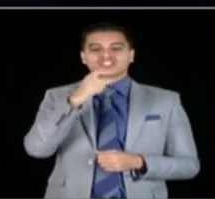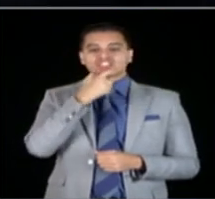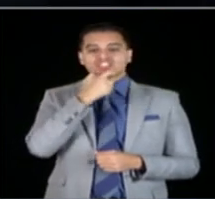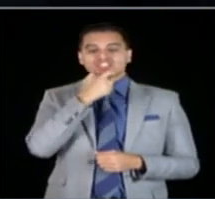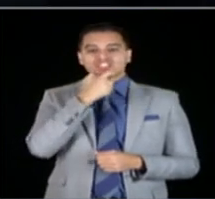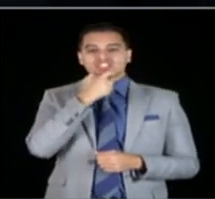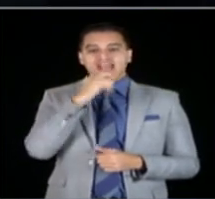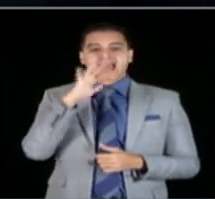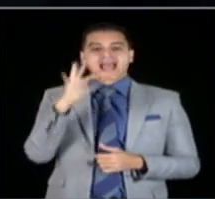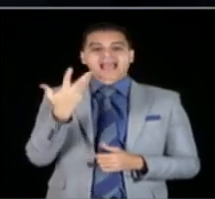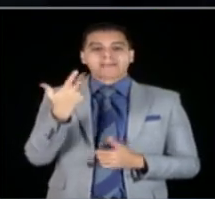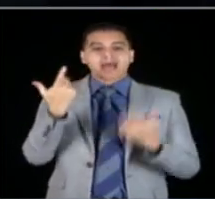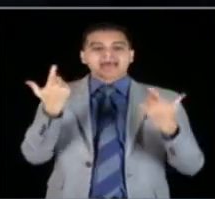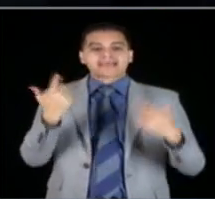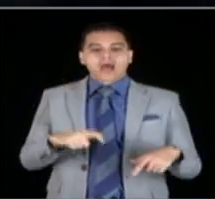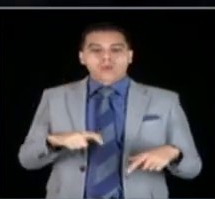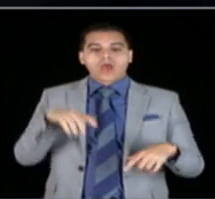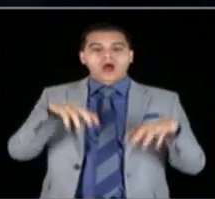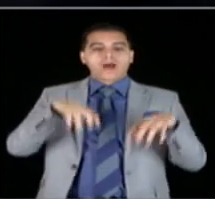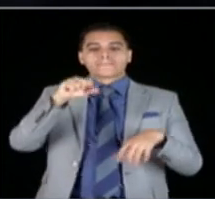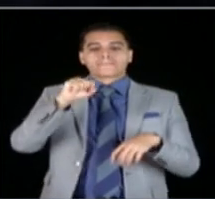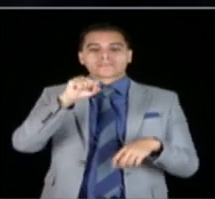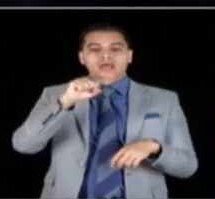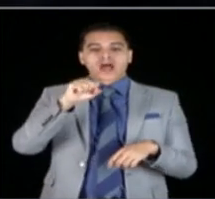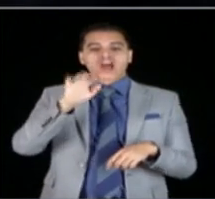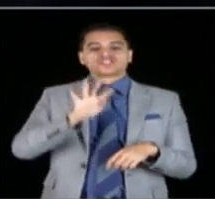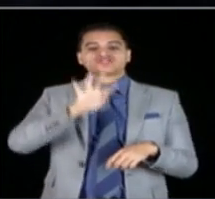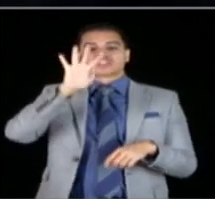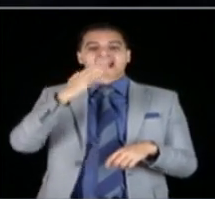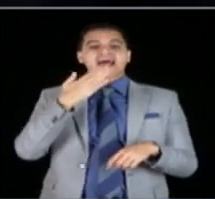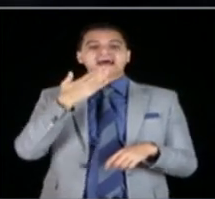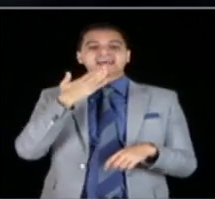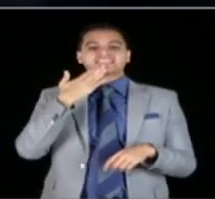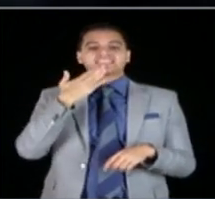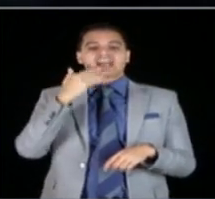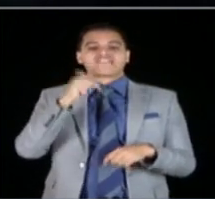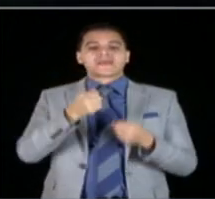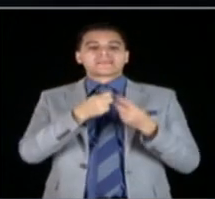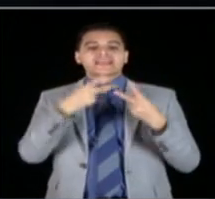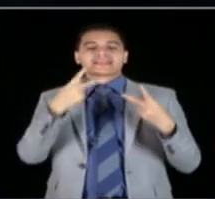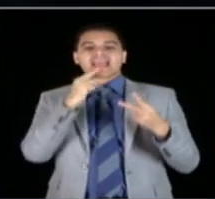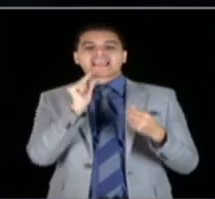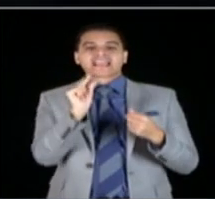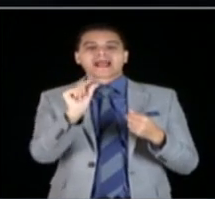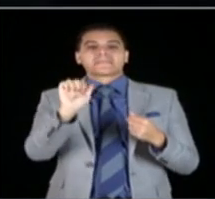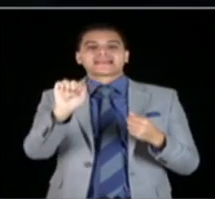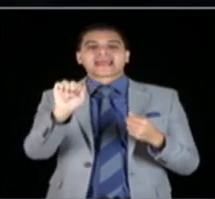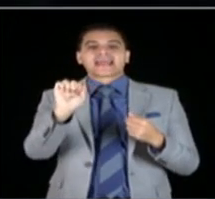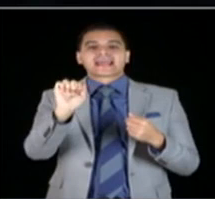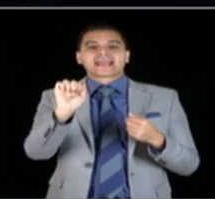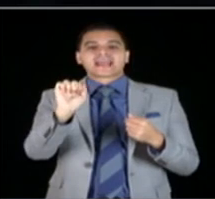طبقا للهجائية الإنجليزية، كم عدد دول شرق آسيا التي